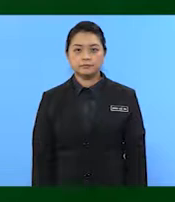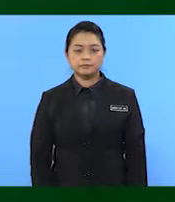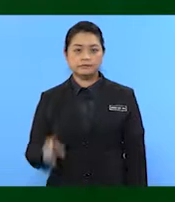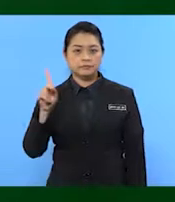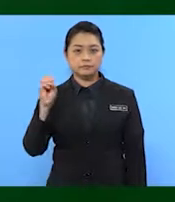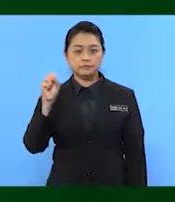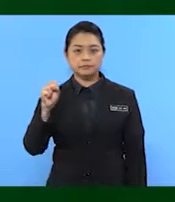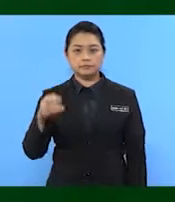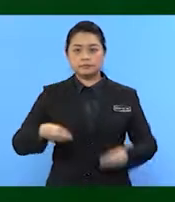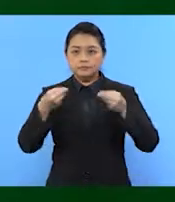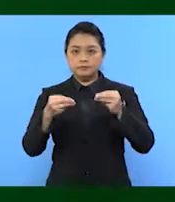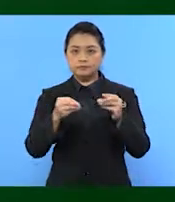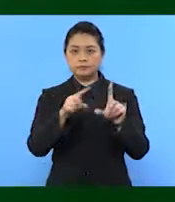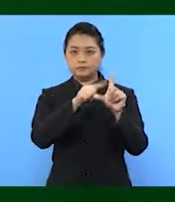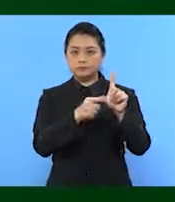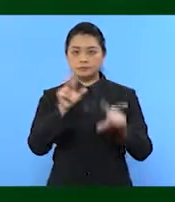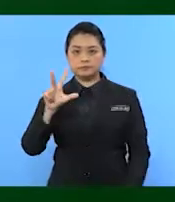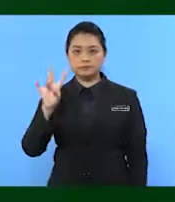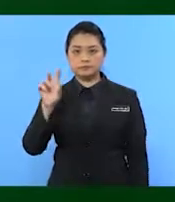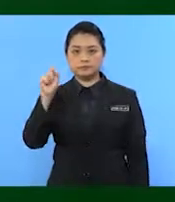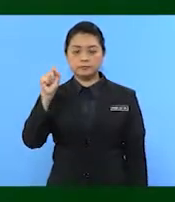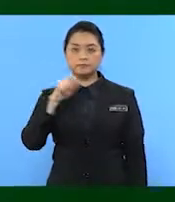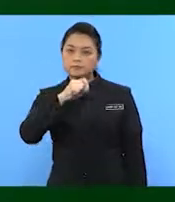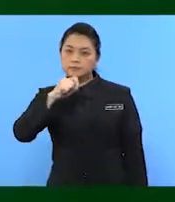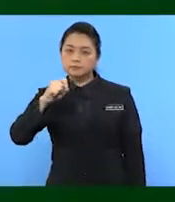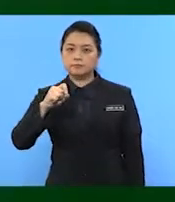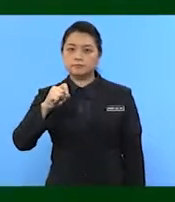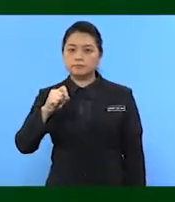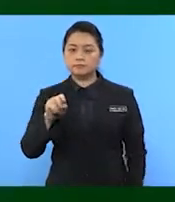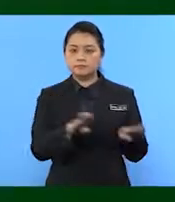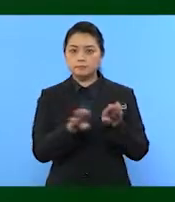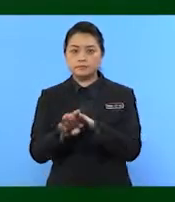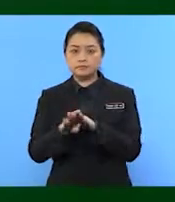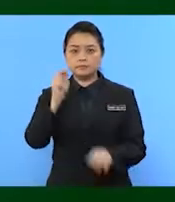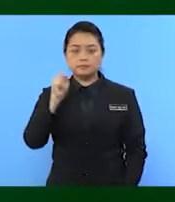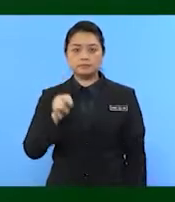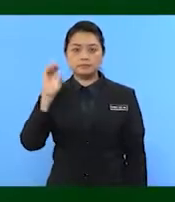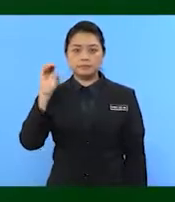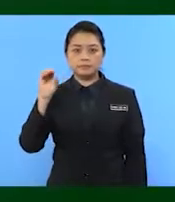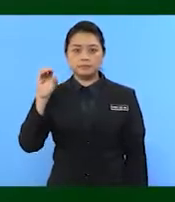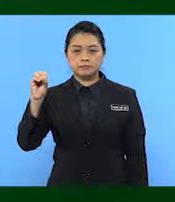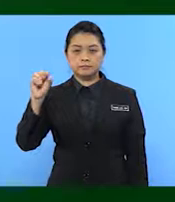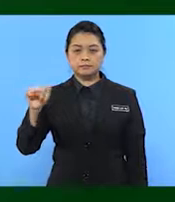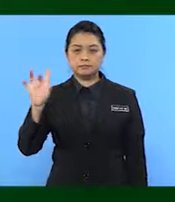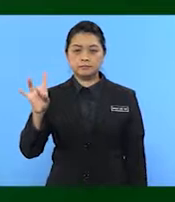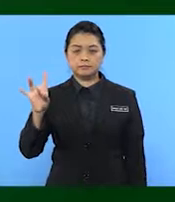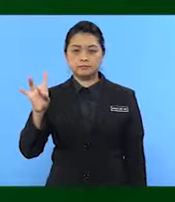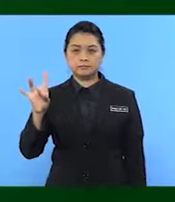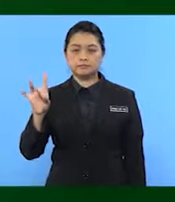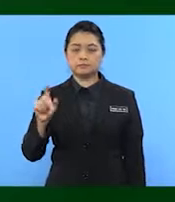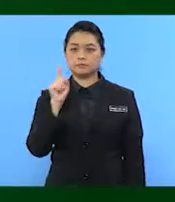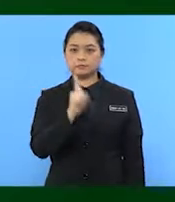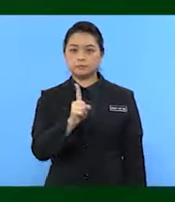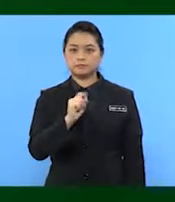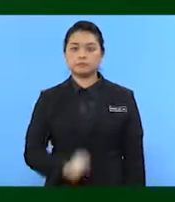Kosinus bagi sudut 37 darjah ditulis sebagai nisbah sifar perpuluhan 8 unit kepada 1